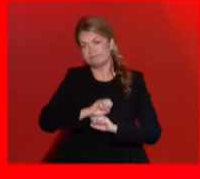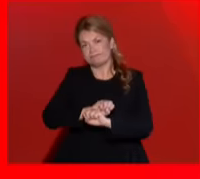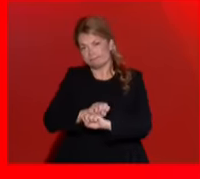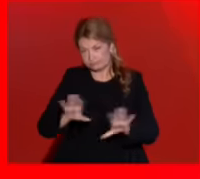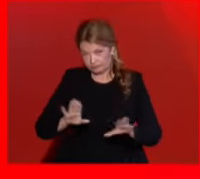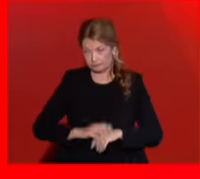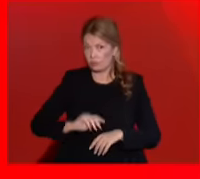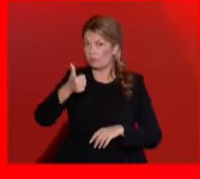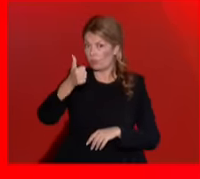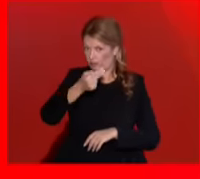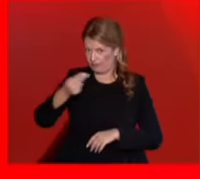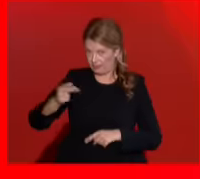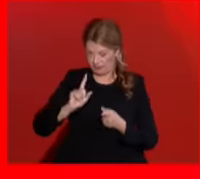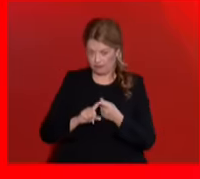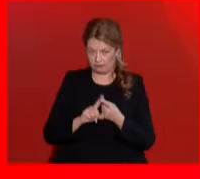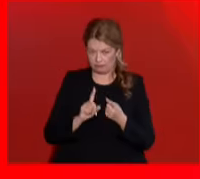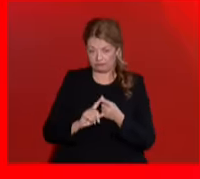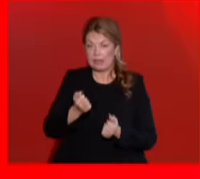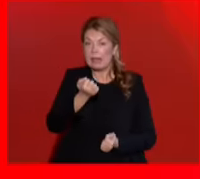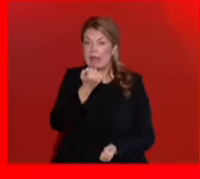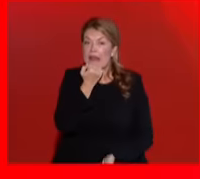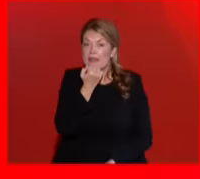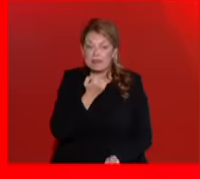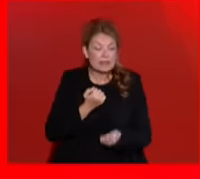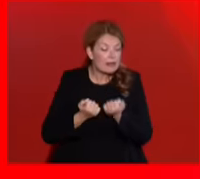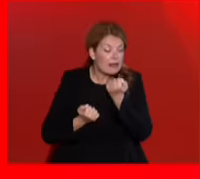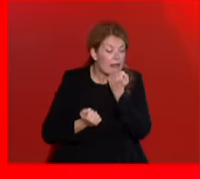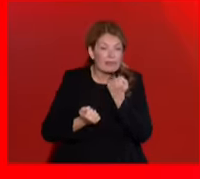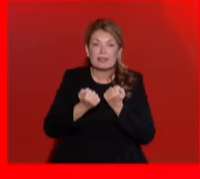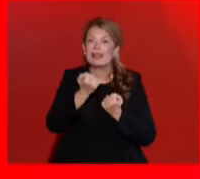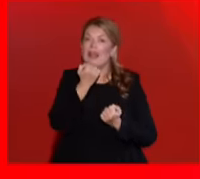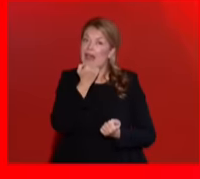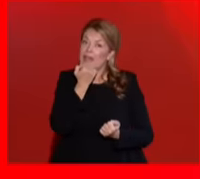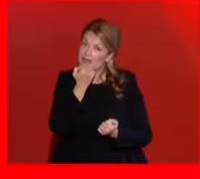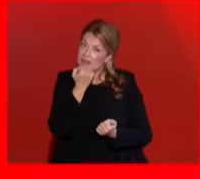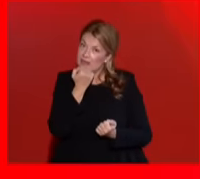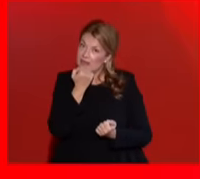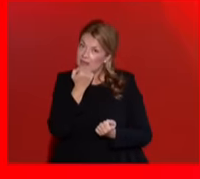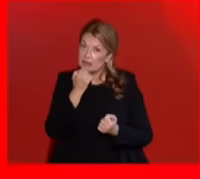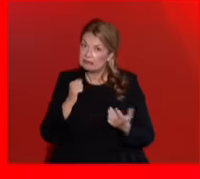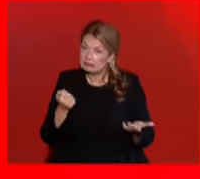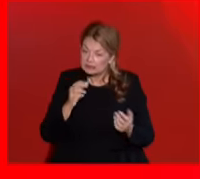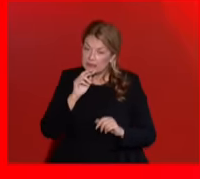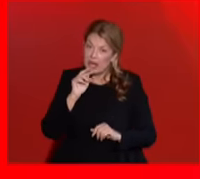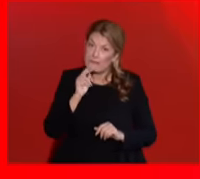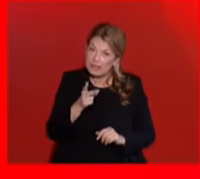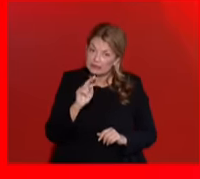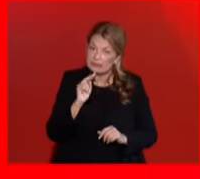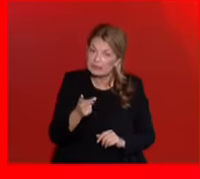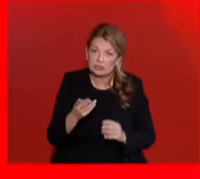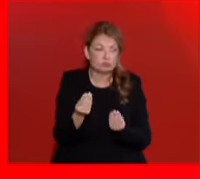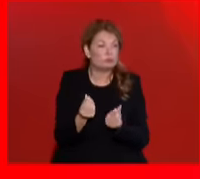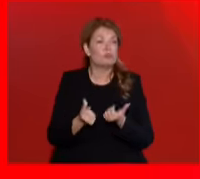Σημείο πρώτο. Στα λάθη δεν απαντάς με προαποφασισμένες διαφωνίες ή